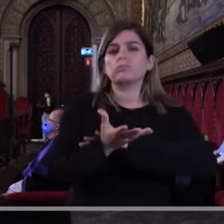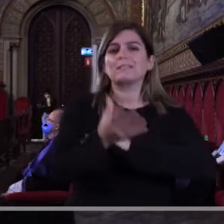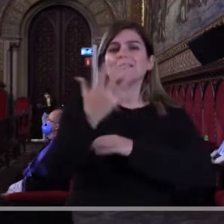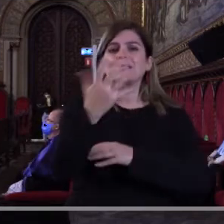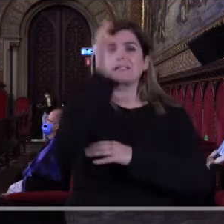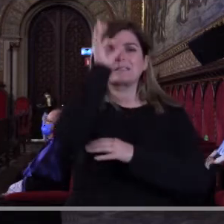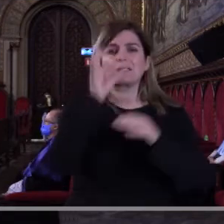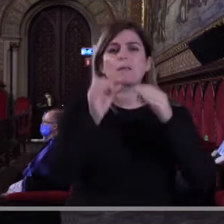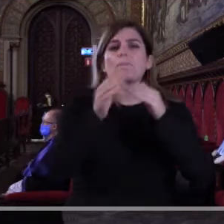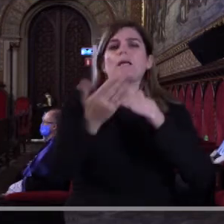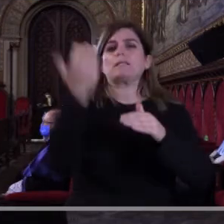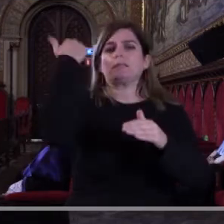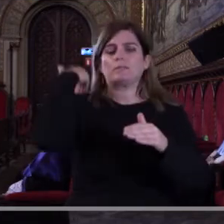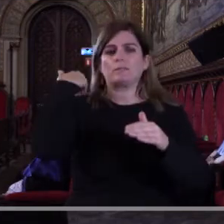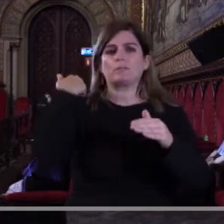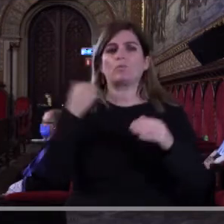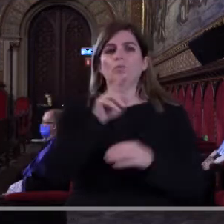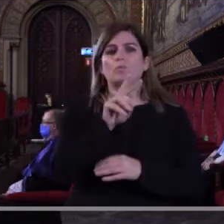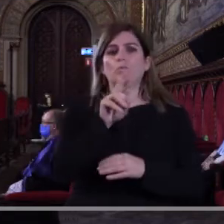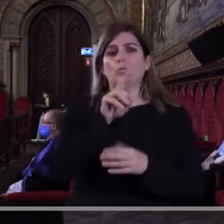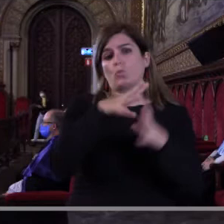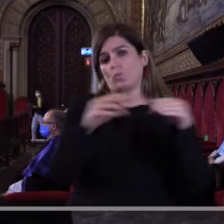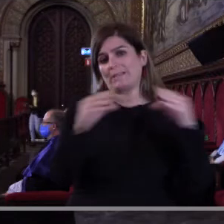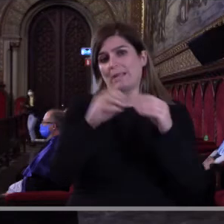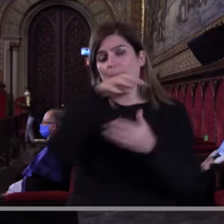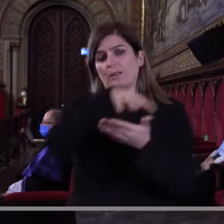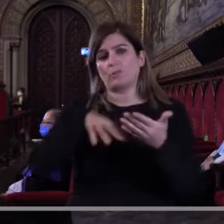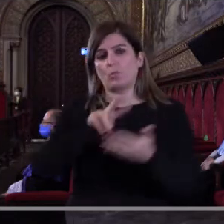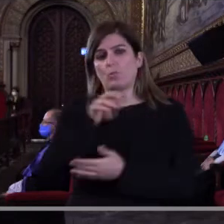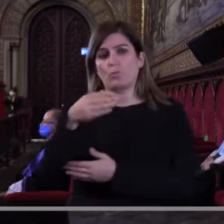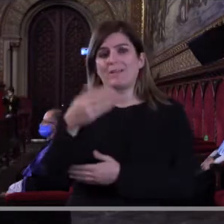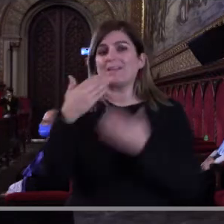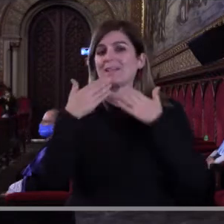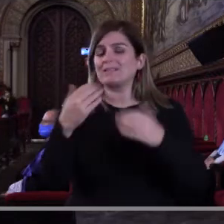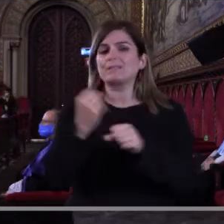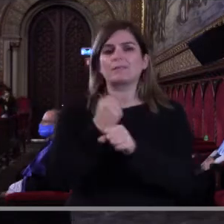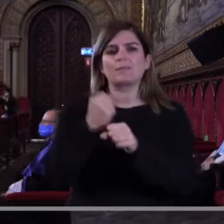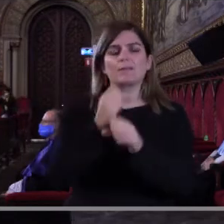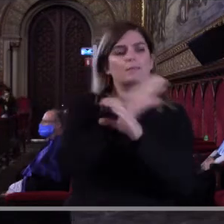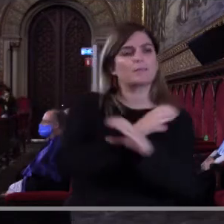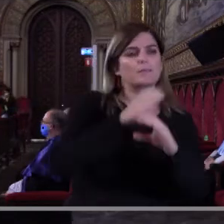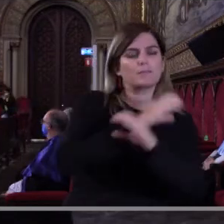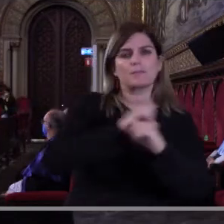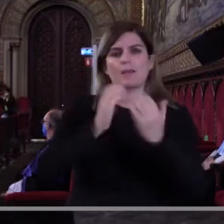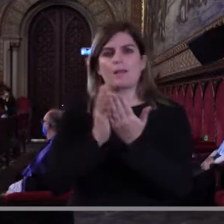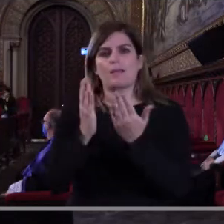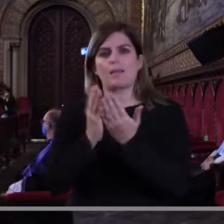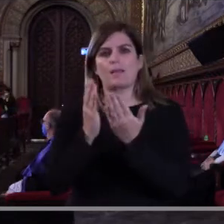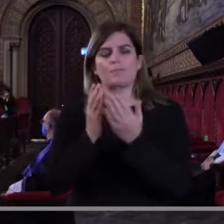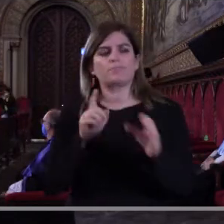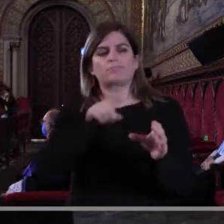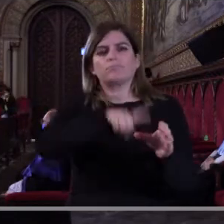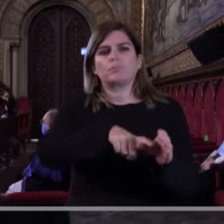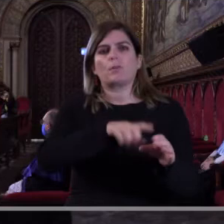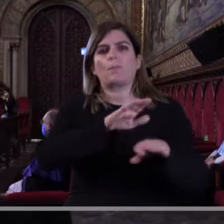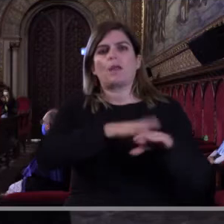la Universitat de Barcelona, amb la seva labor acadèmica i científica, ha contribuït intensament a l'avenç de